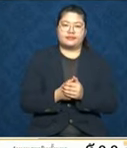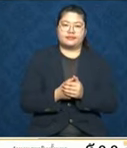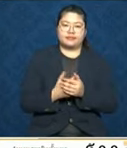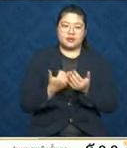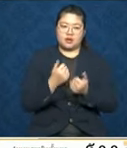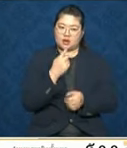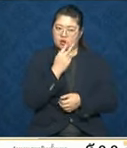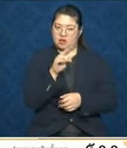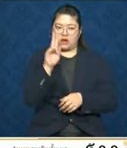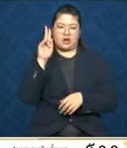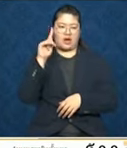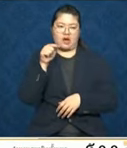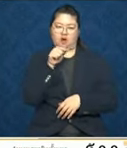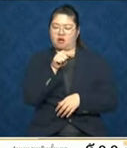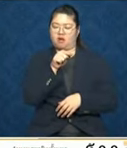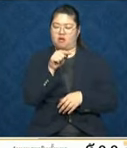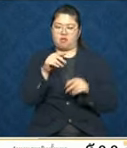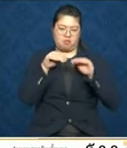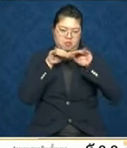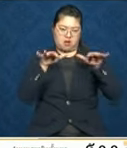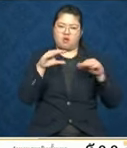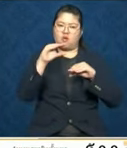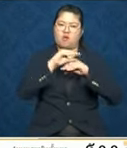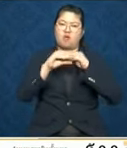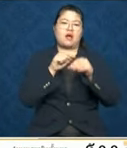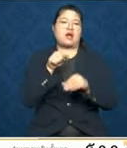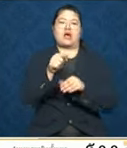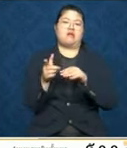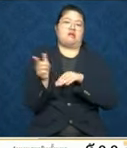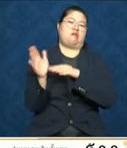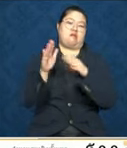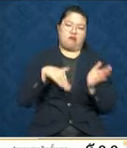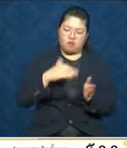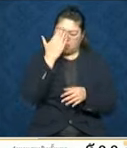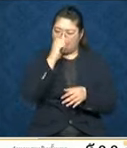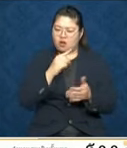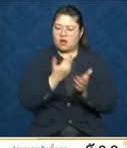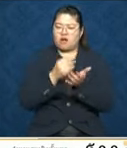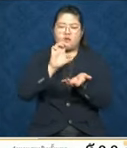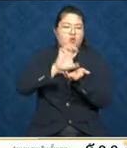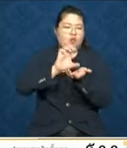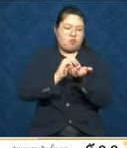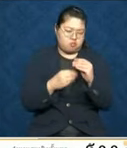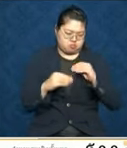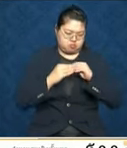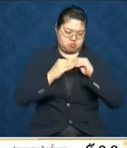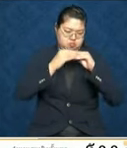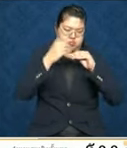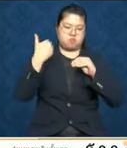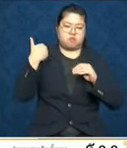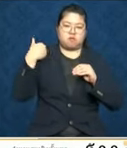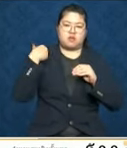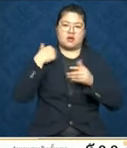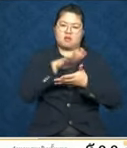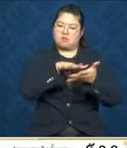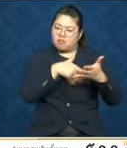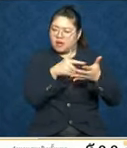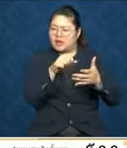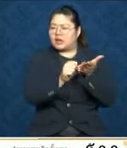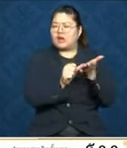ครับสื่อต่างๆยังตีออกมาโครงการส่อล่มงบประมาณบานเท่าตัวมาสเตอร์แพลนต้องถูกจัดทำใ